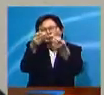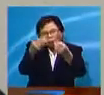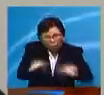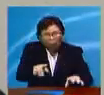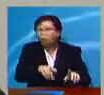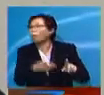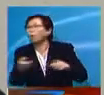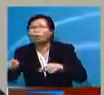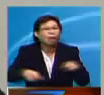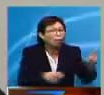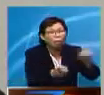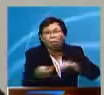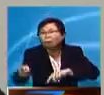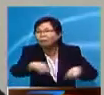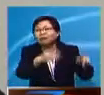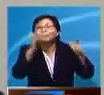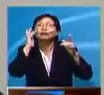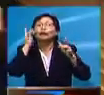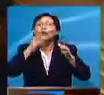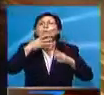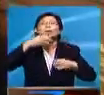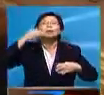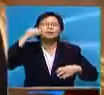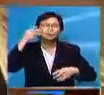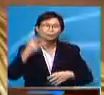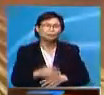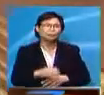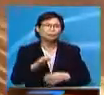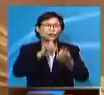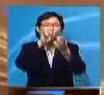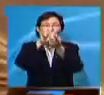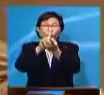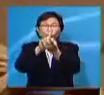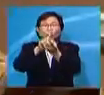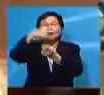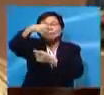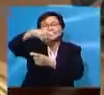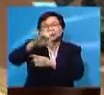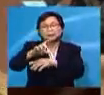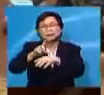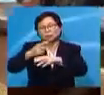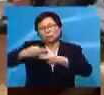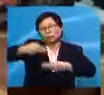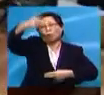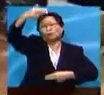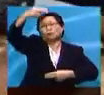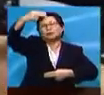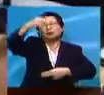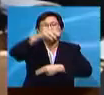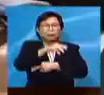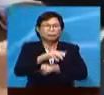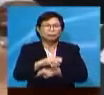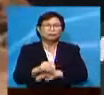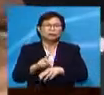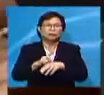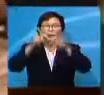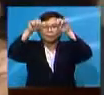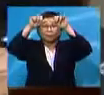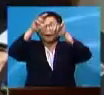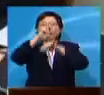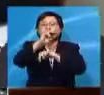akan dapat balik ke maktab masing-masing Beliau ditemui dalam sidang Media di hotel abrat janadriah di